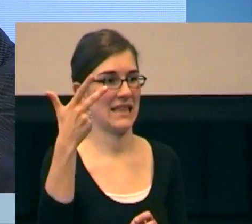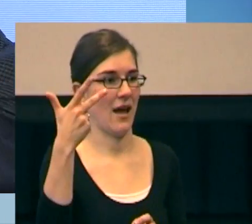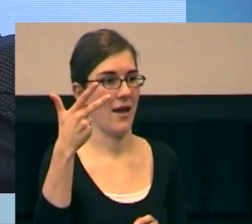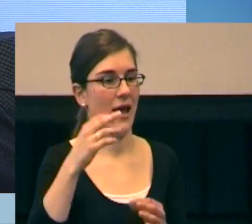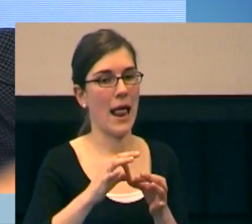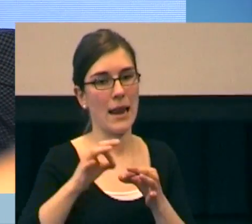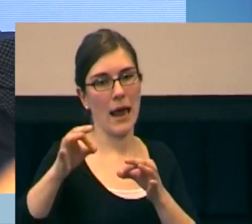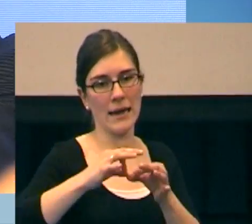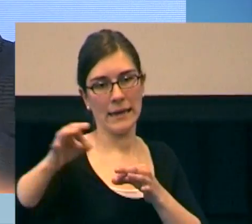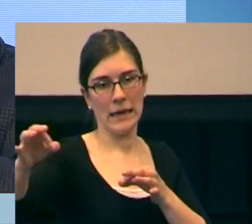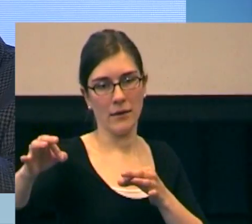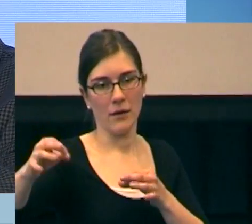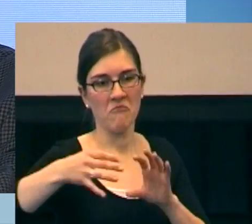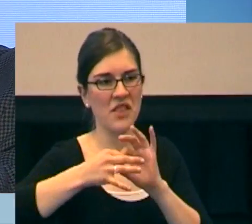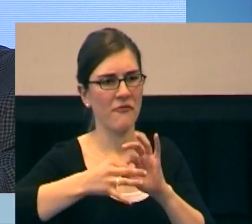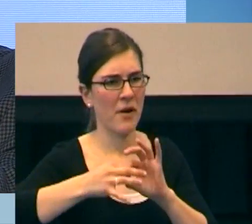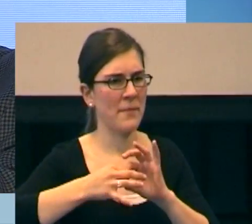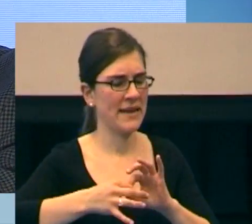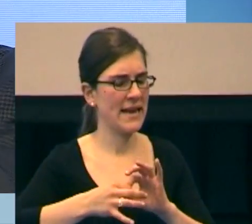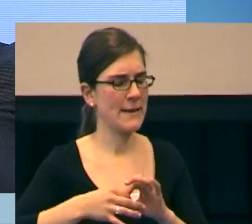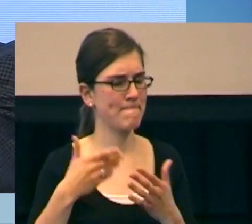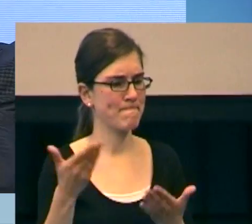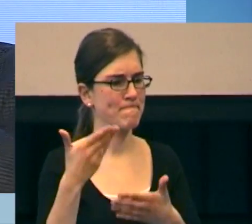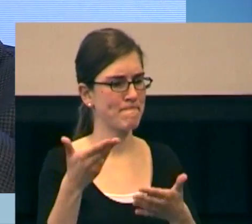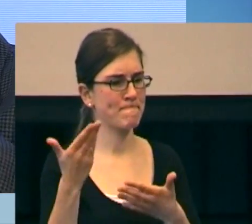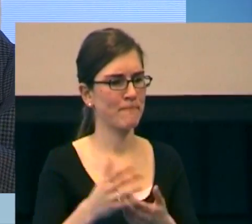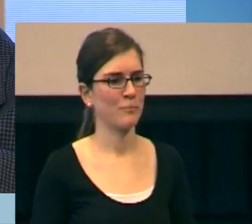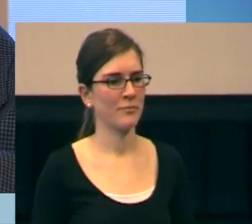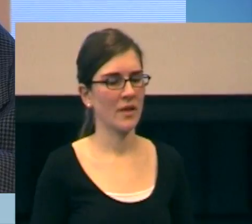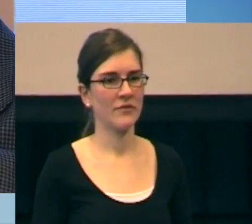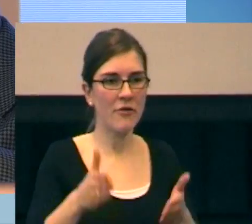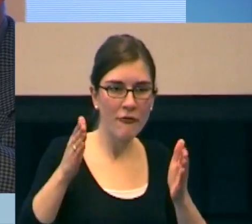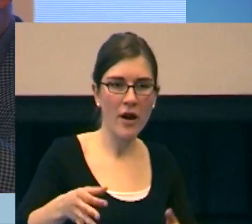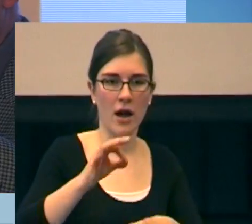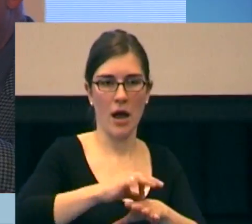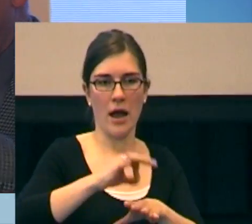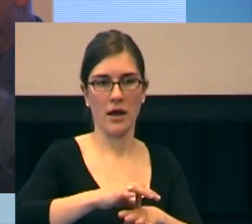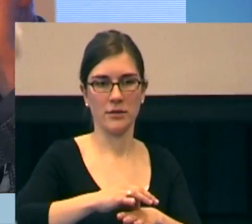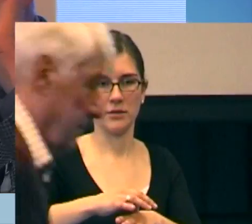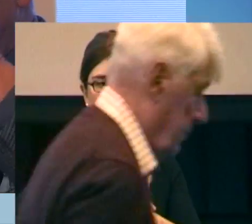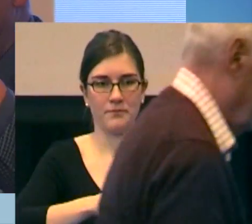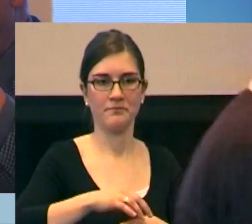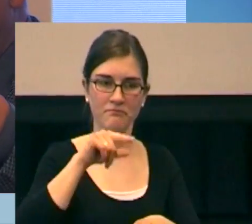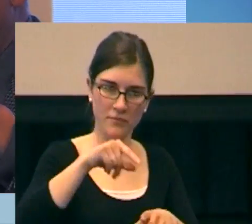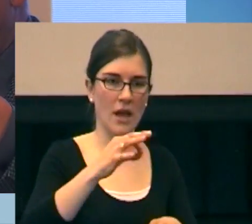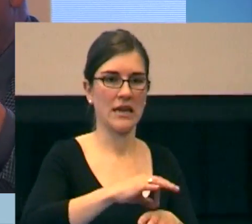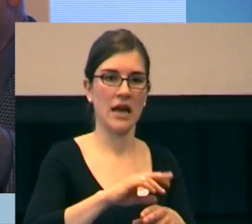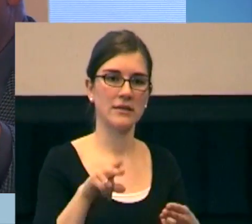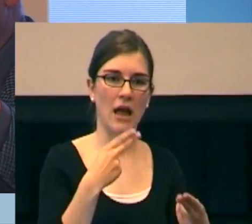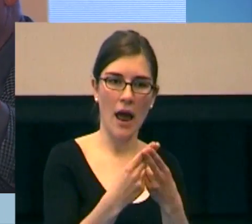weitgehend verbindlich für die Fachärzte sind und so weiter in einer